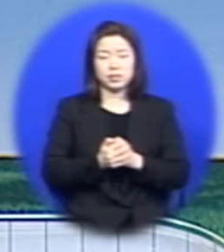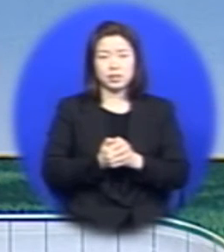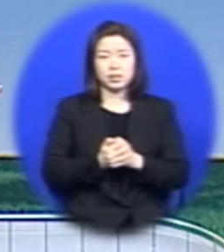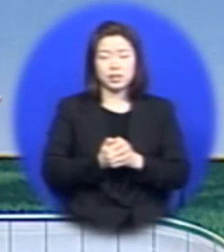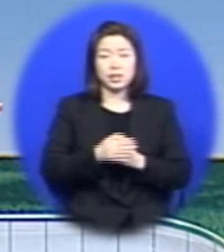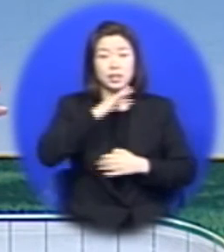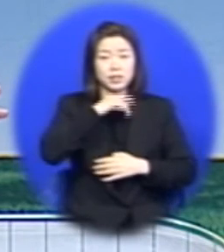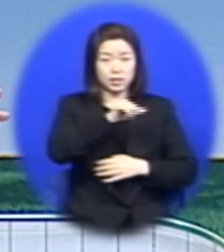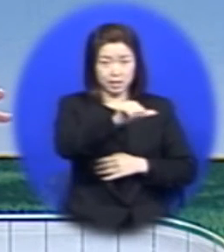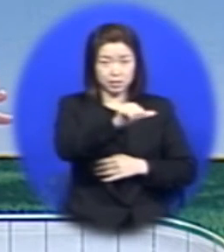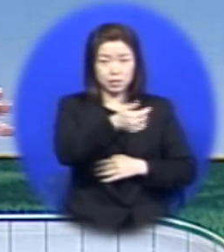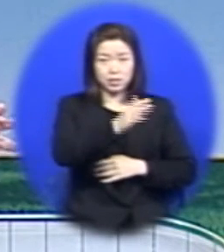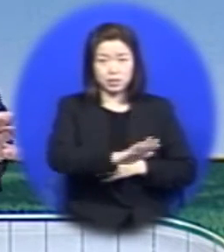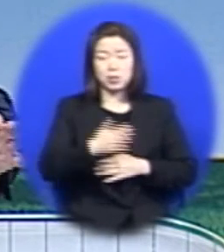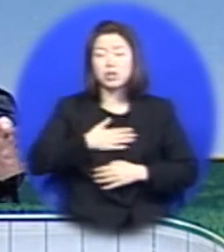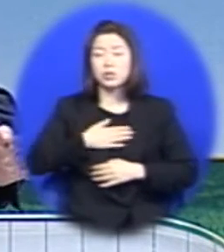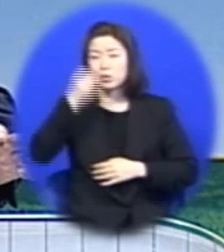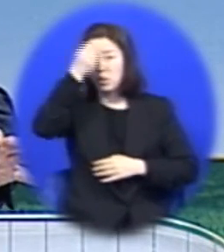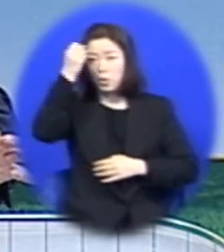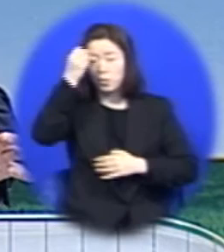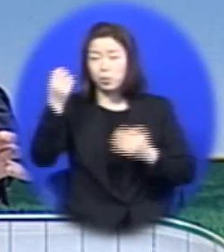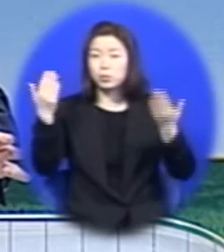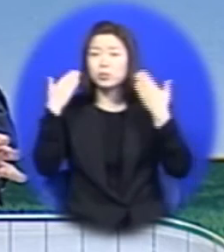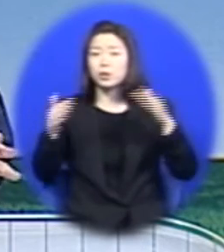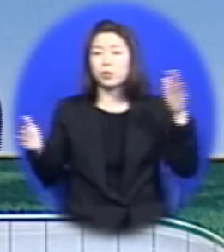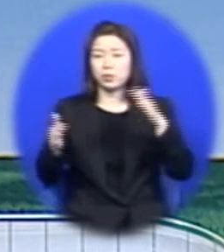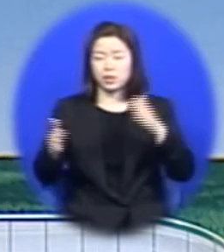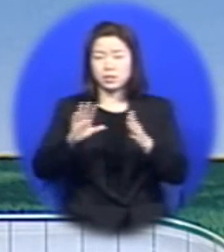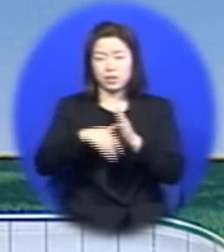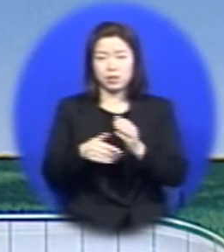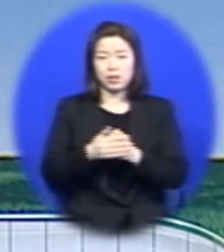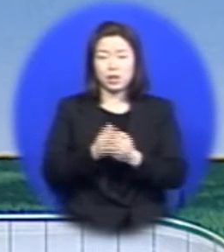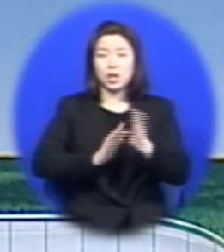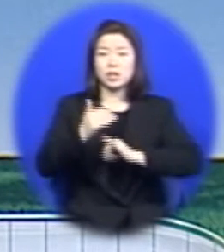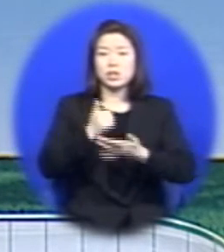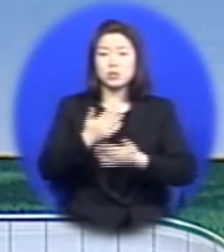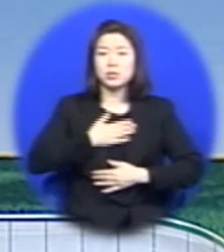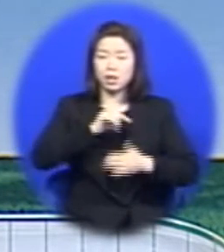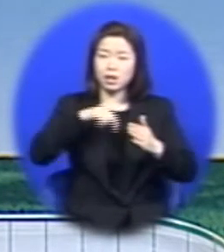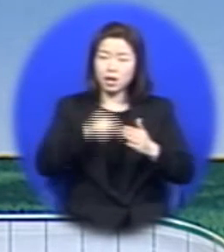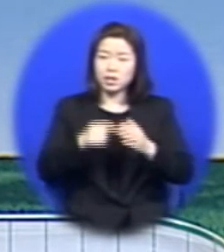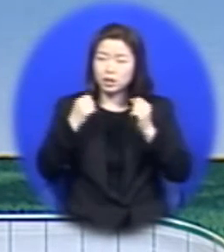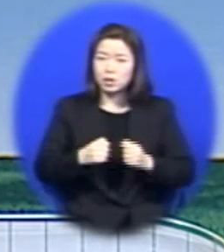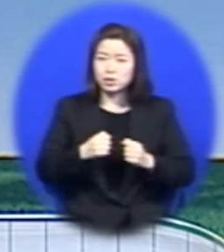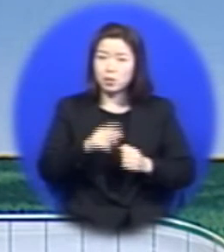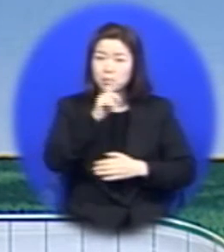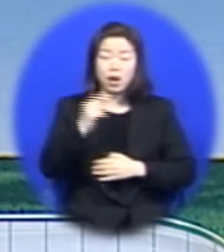그는 다섯 살이지만 저는 고등학교 다닐 때 예수님이 내 안에 계시다고 하는 이야기를 들었어요.